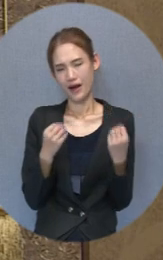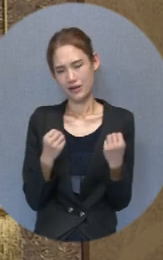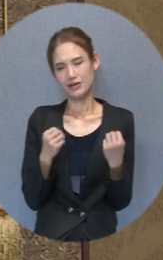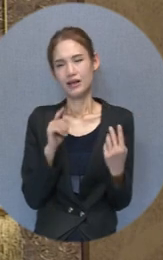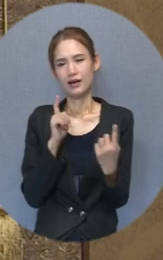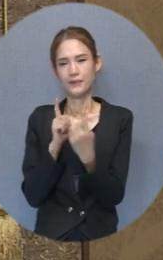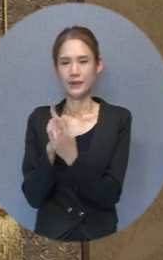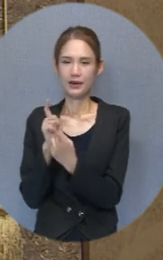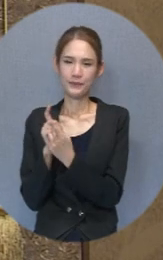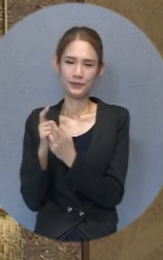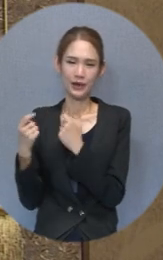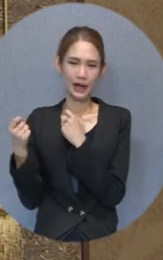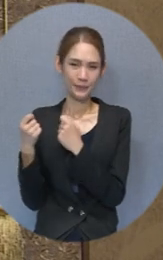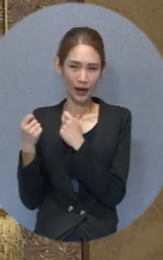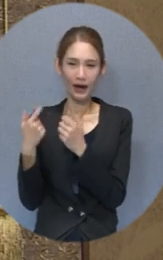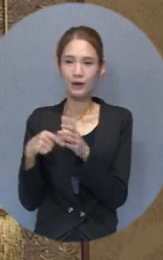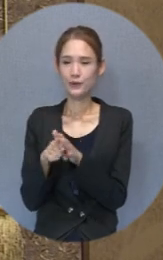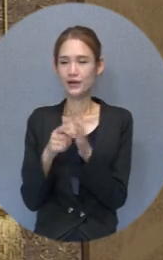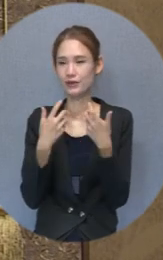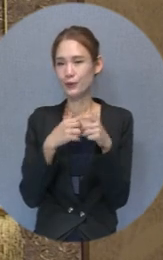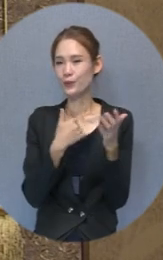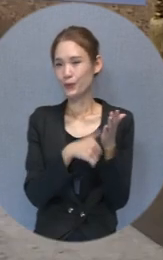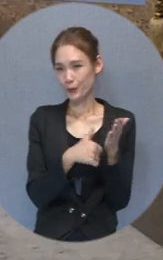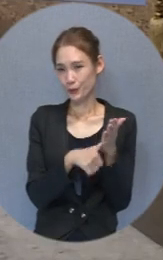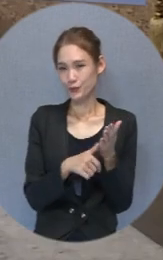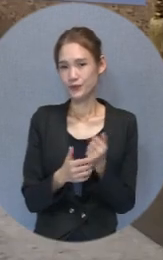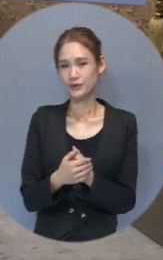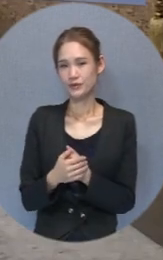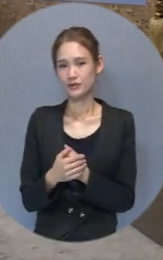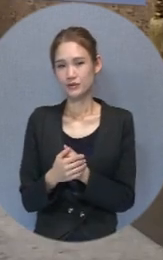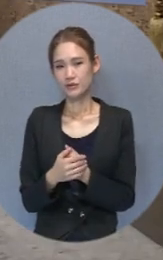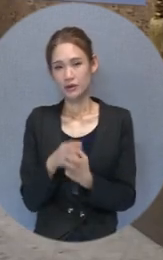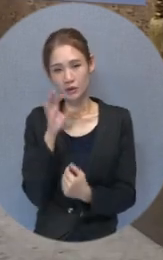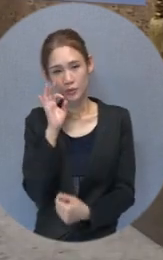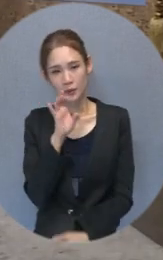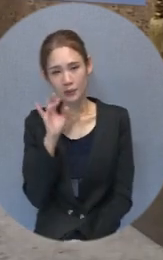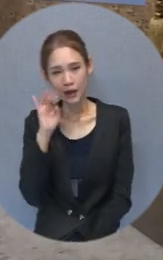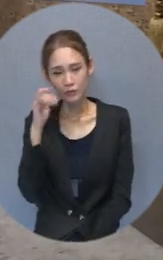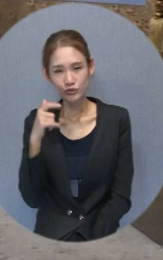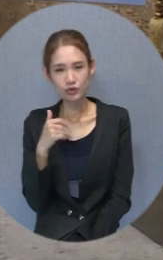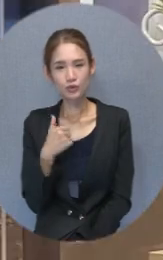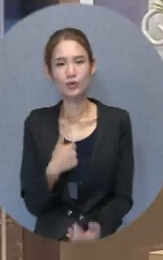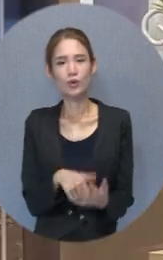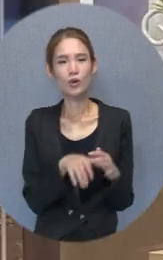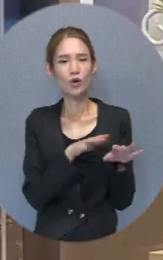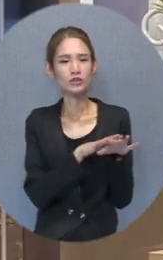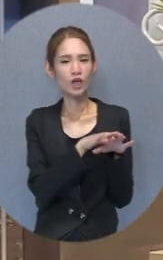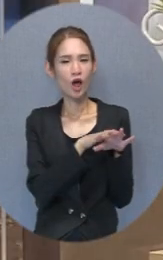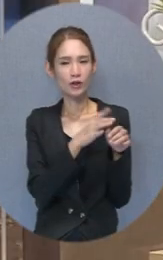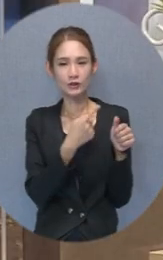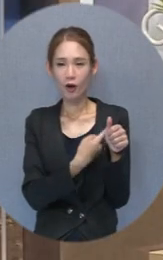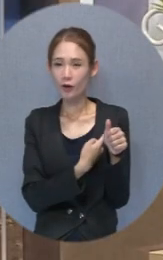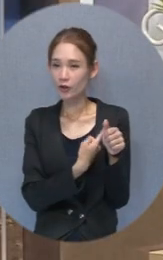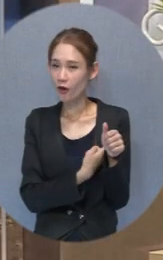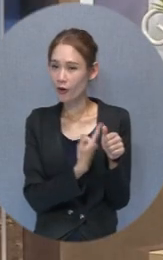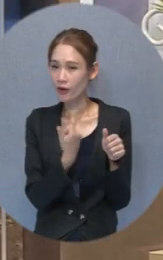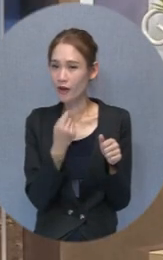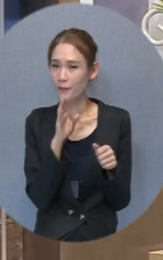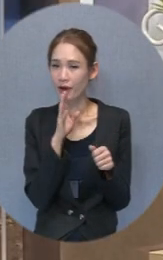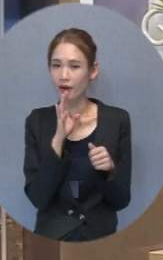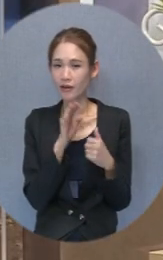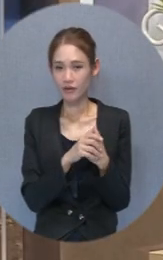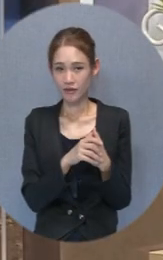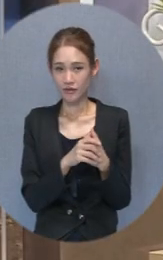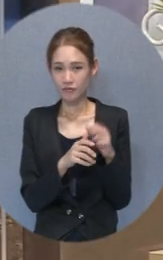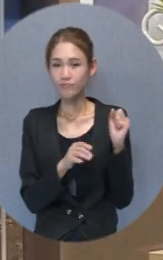접할 수 있게끔 하는 교구제고요. 네. 그리고 보니까 또 이 패브릭 네. 소재도 네. 좀 그 천연 소재 같이 보이는데요.